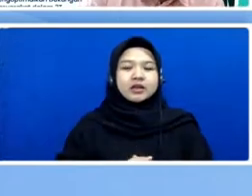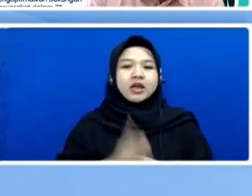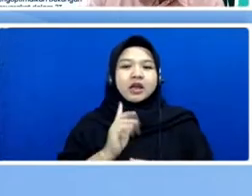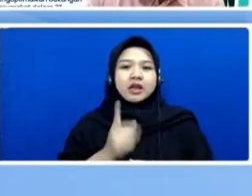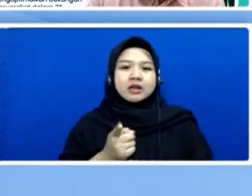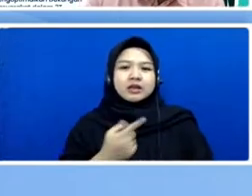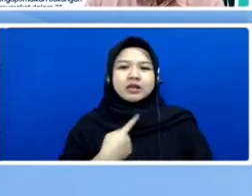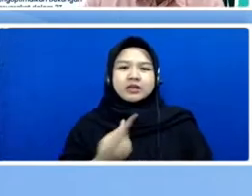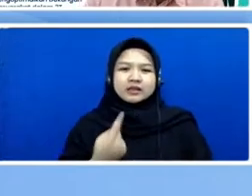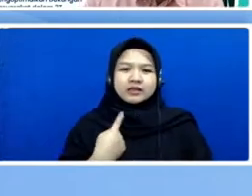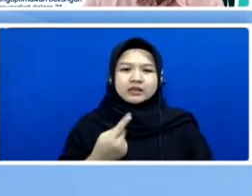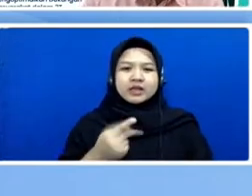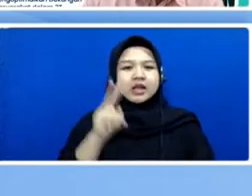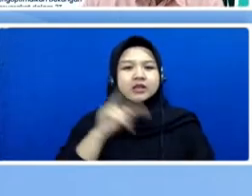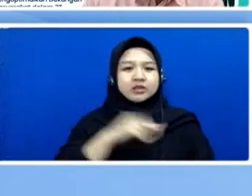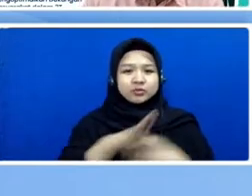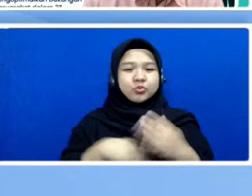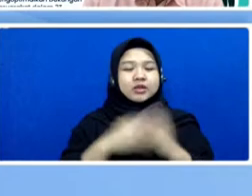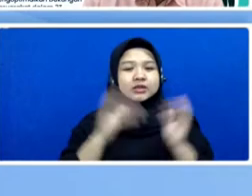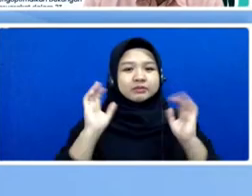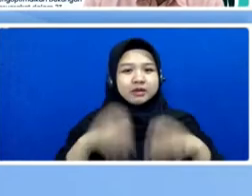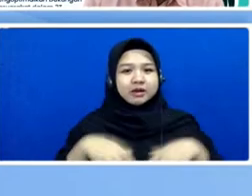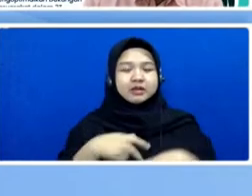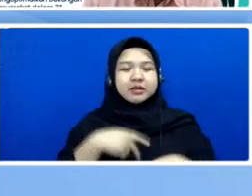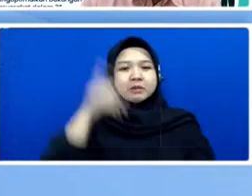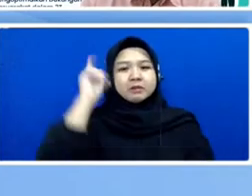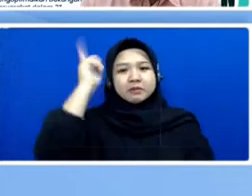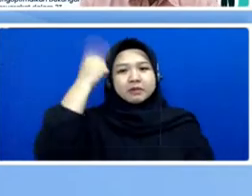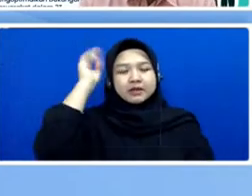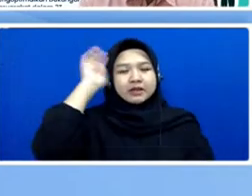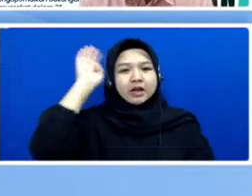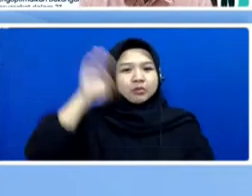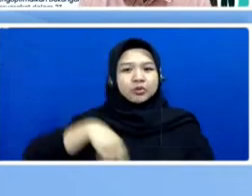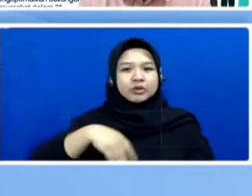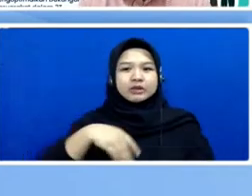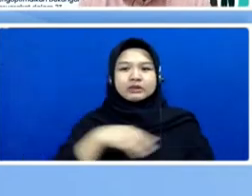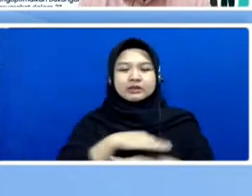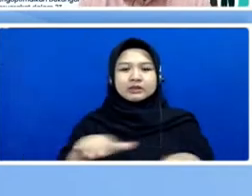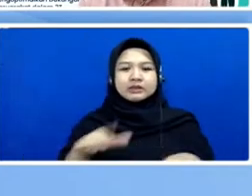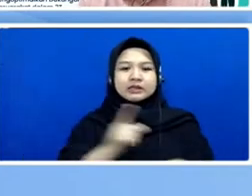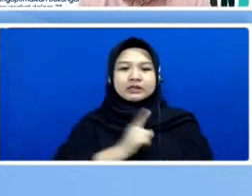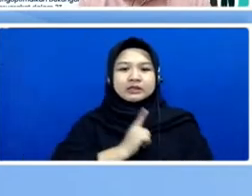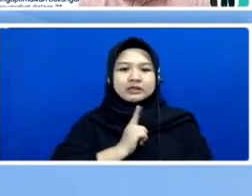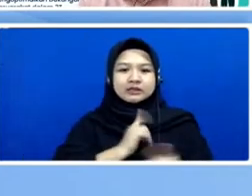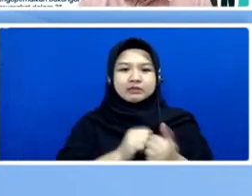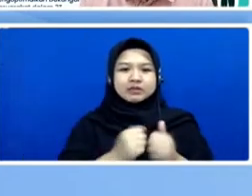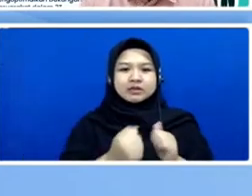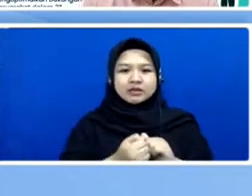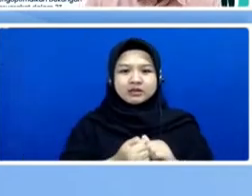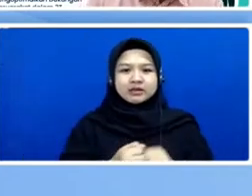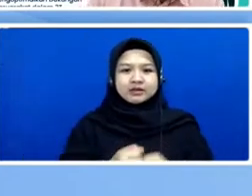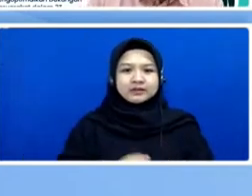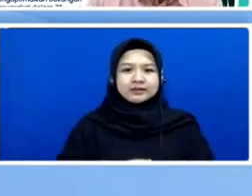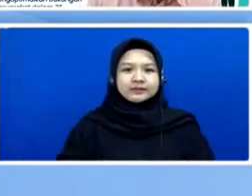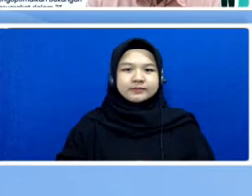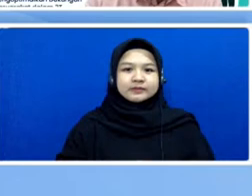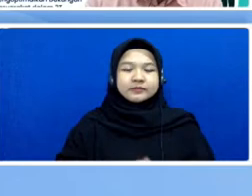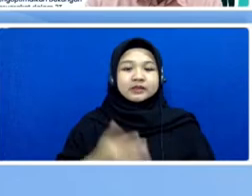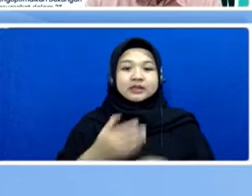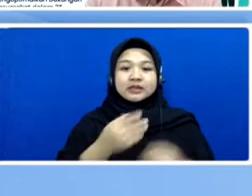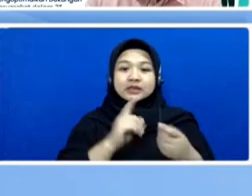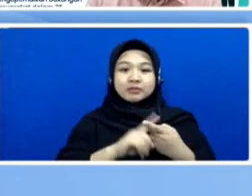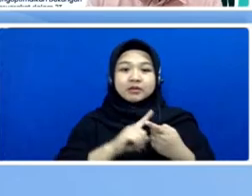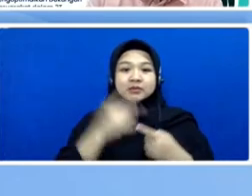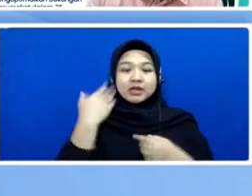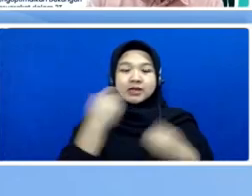kita hari ini semua sepakat. Pemerintah tidak mungkin menyelesaikan sendiri masalah pandemi ini. Jadi apa yang disampaikan sama teman-teman